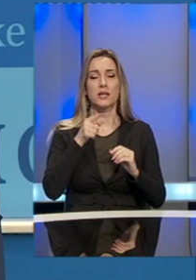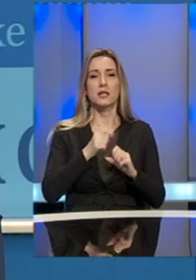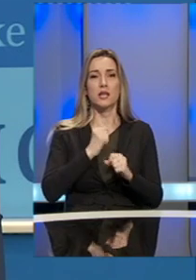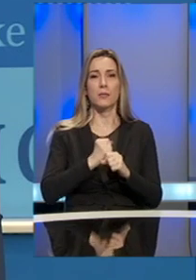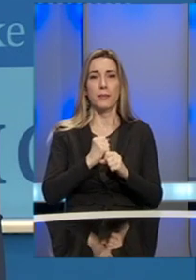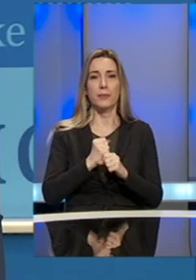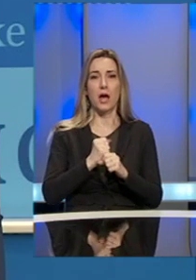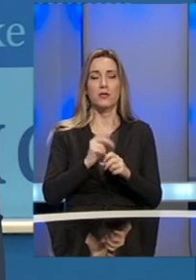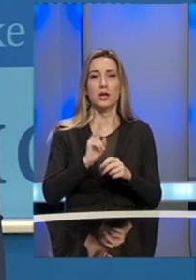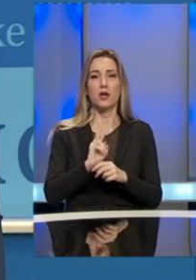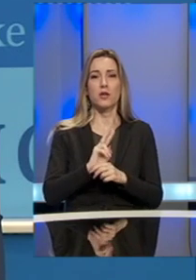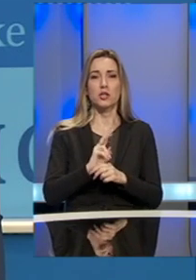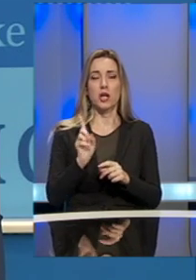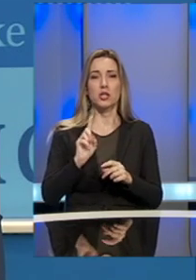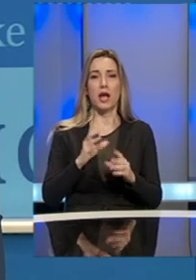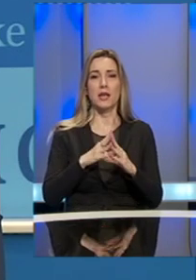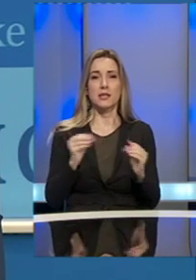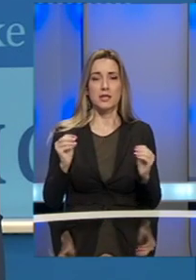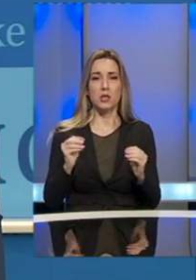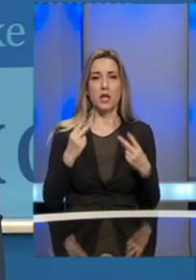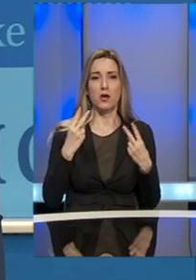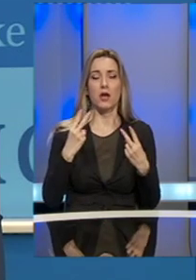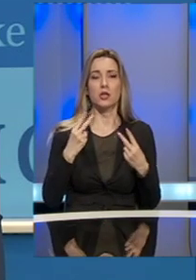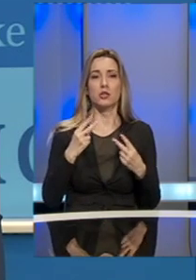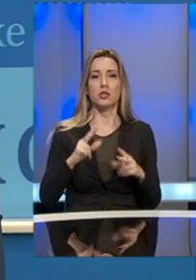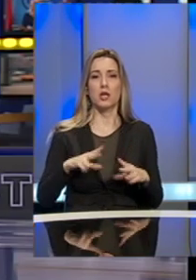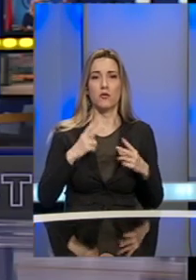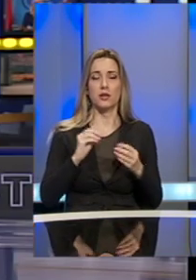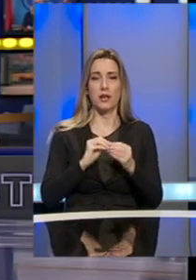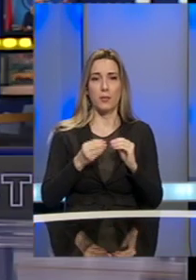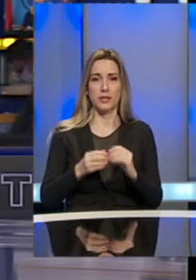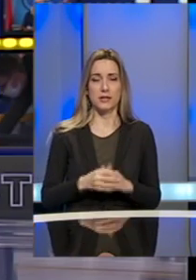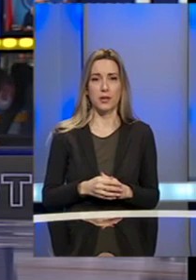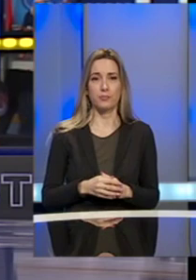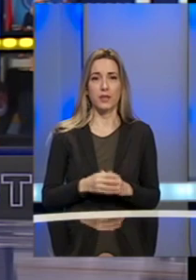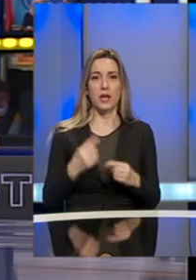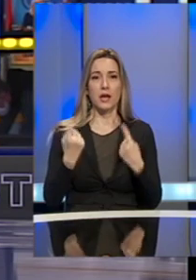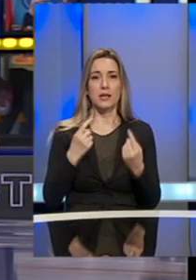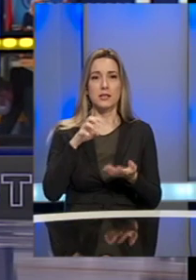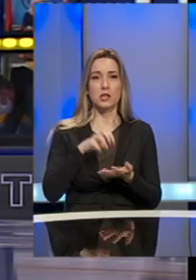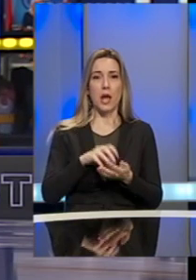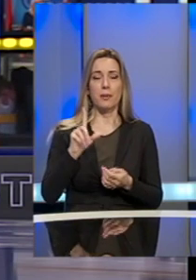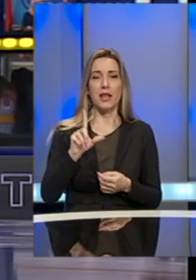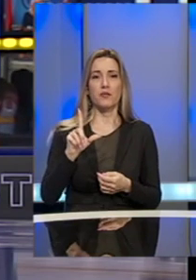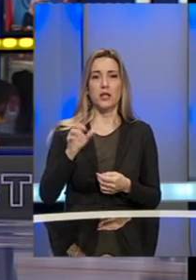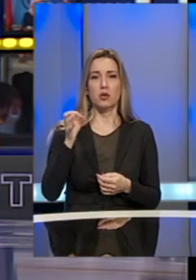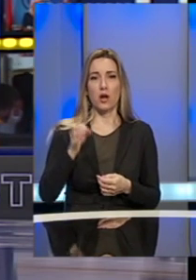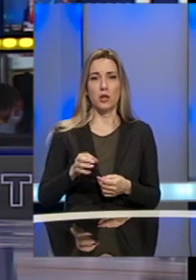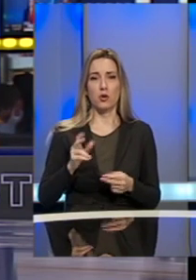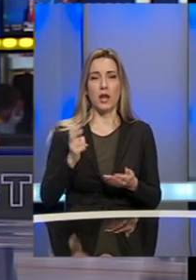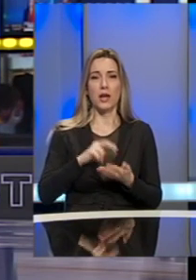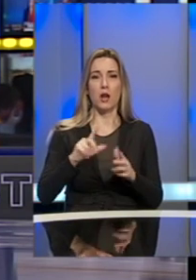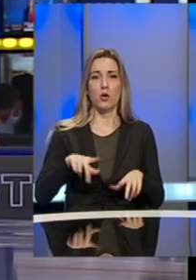pravi vještačka nestašca osnovnih životnih namirnica. Krizni štab Livanjskog kantona rano